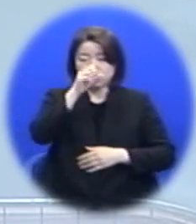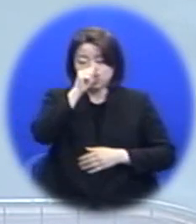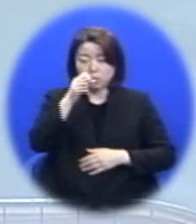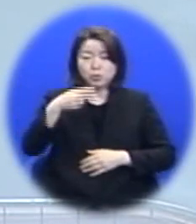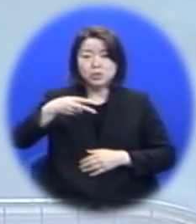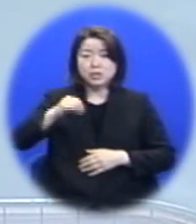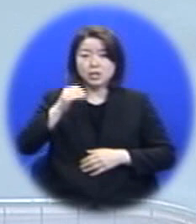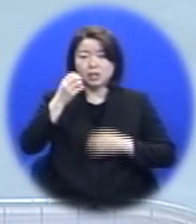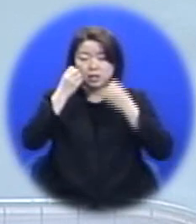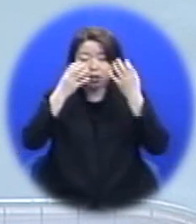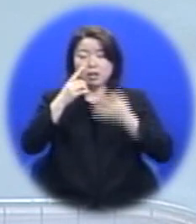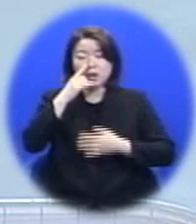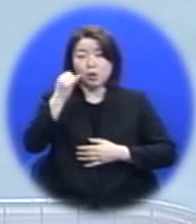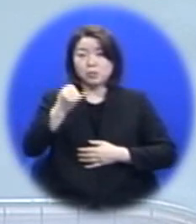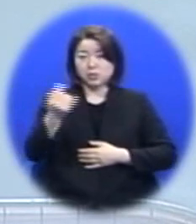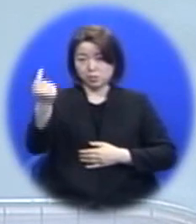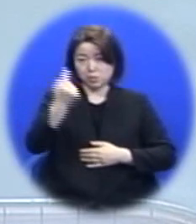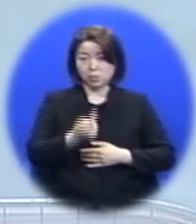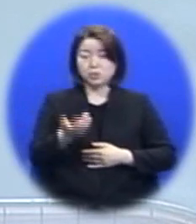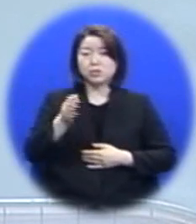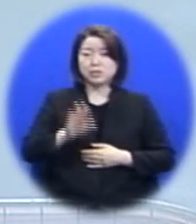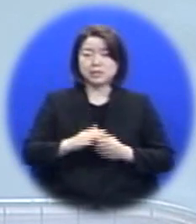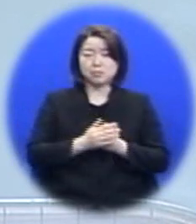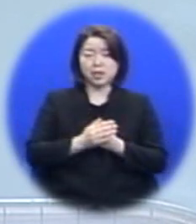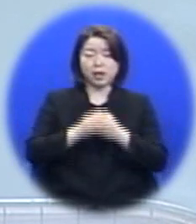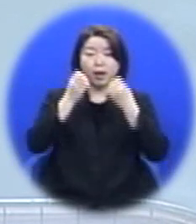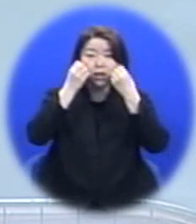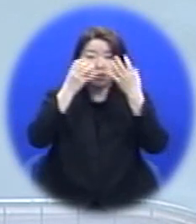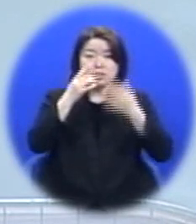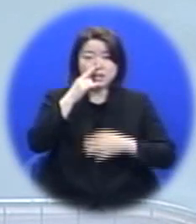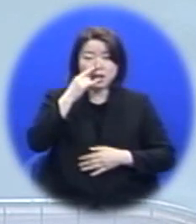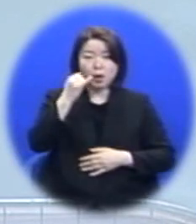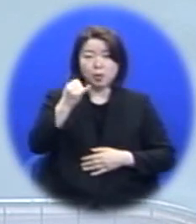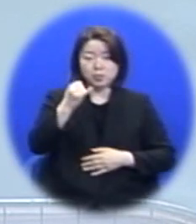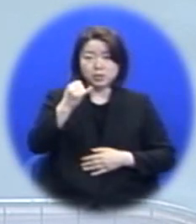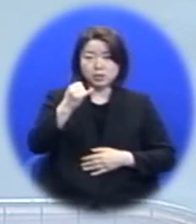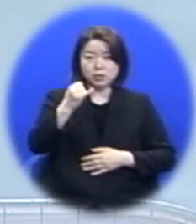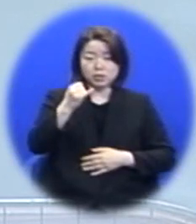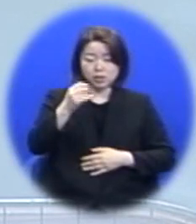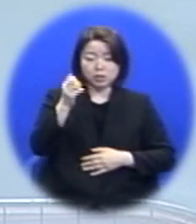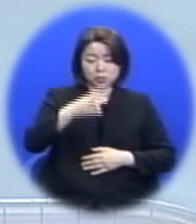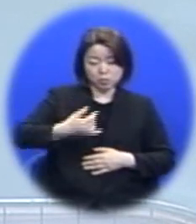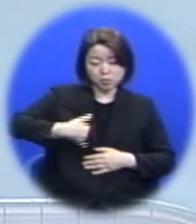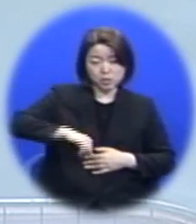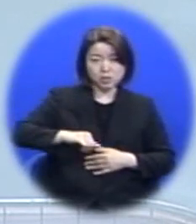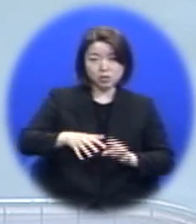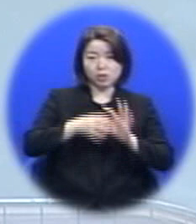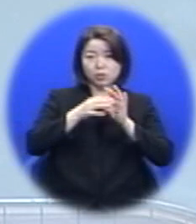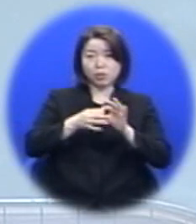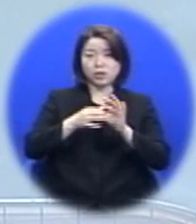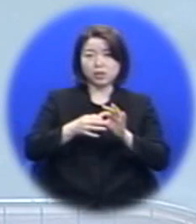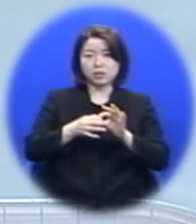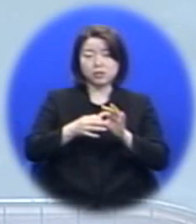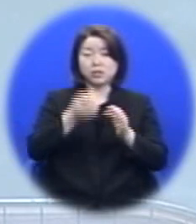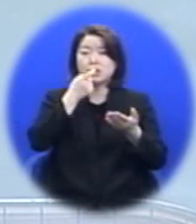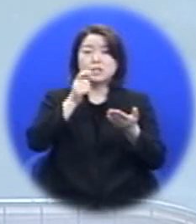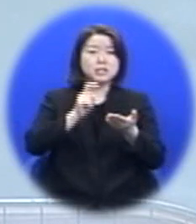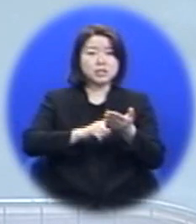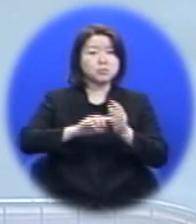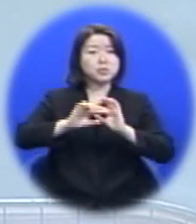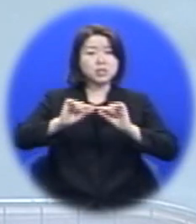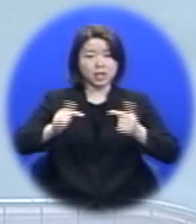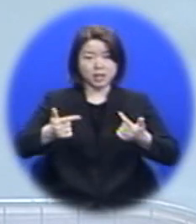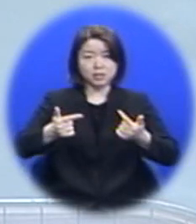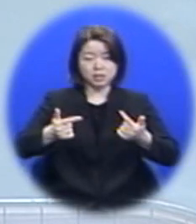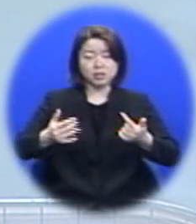오셨지만 그래도 새어머니와 자녀들과의 관계는 참 쉽지 않은